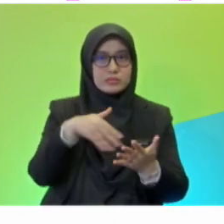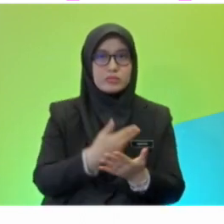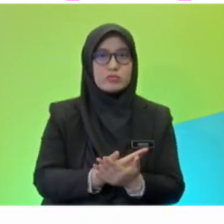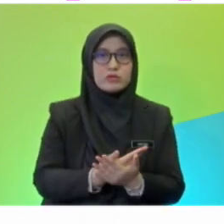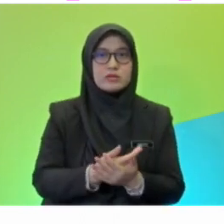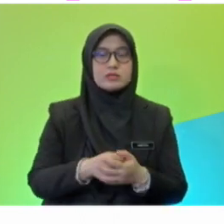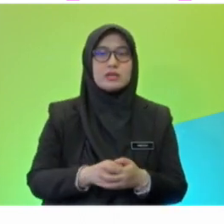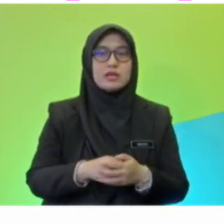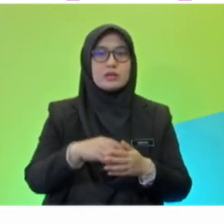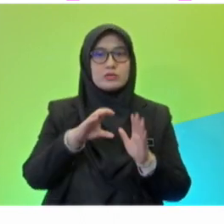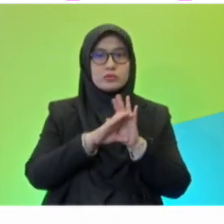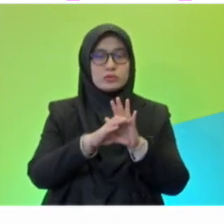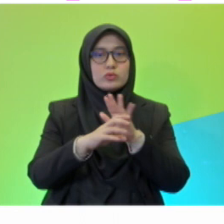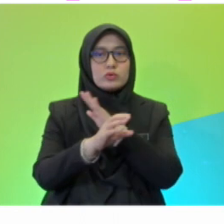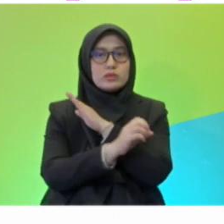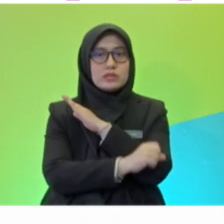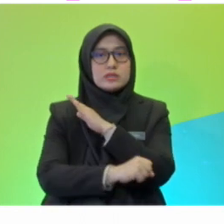dan kita ada